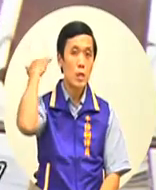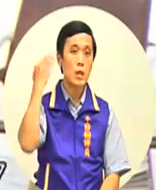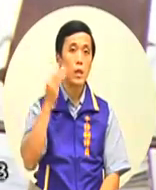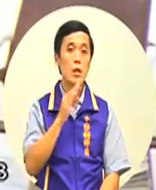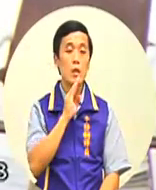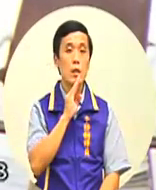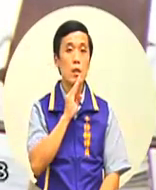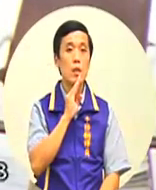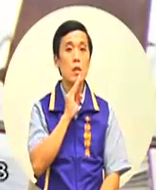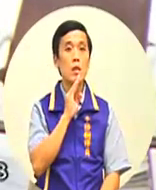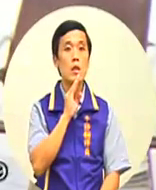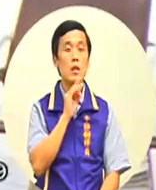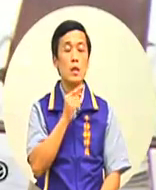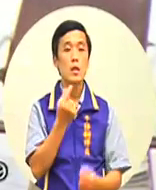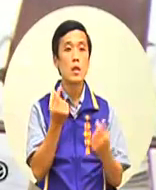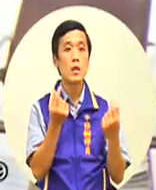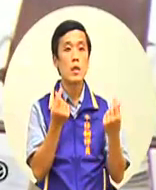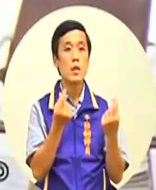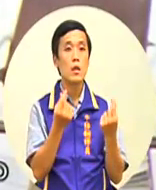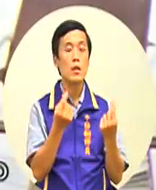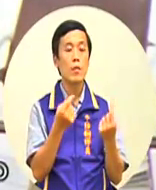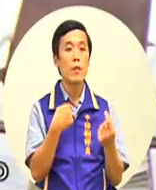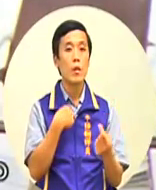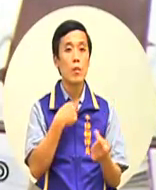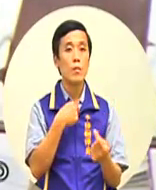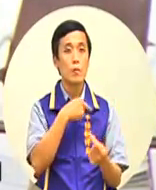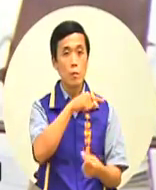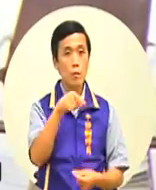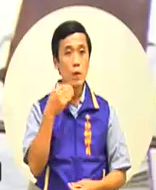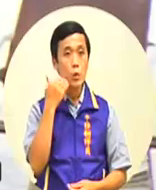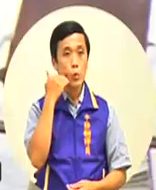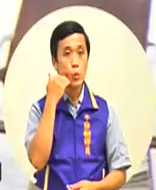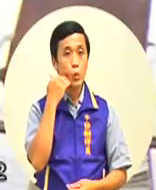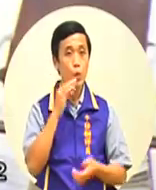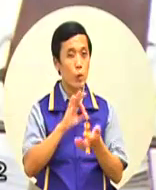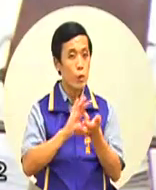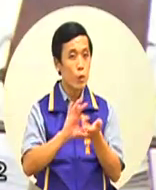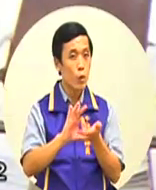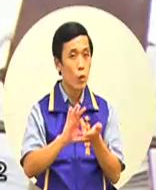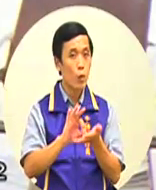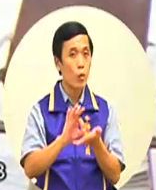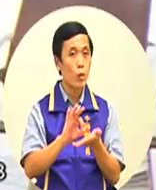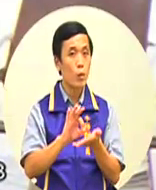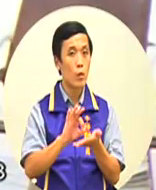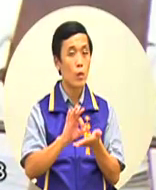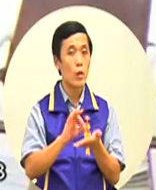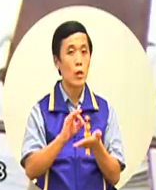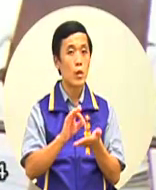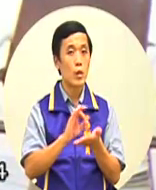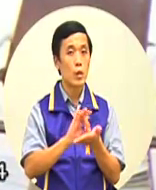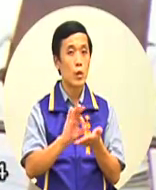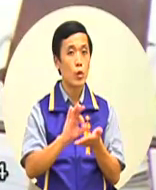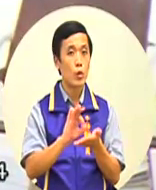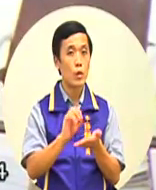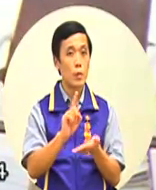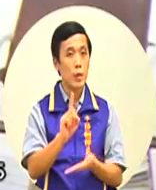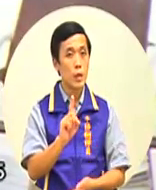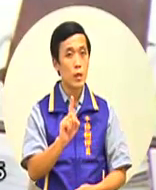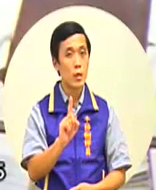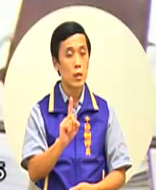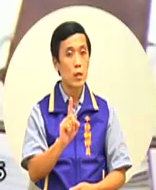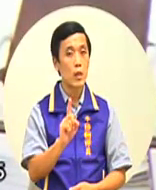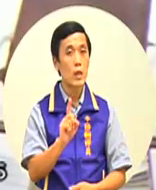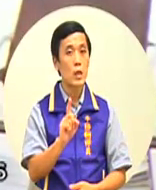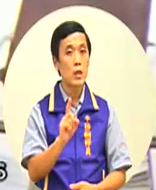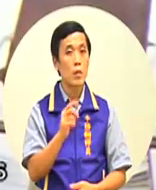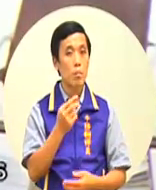种我那是简易型的，那如果我们这里可以用 看那个钢就是那个就是可以